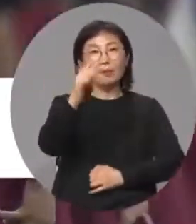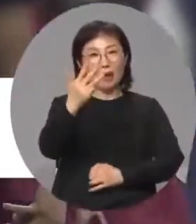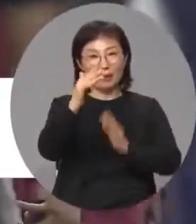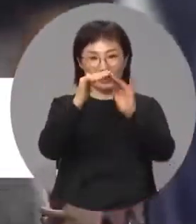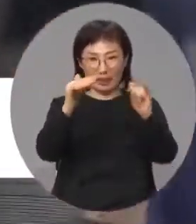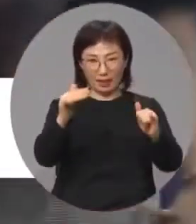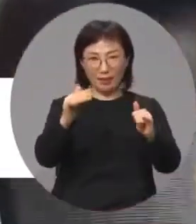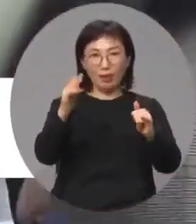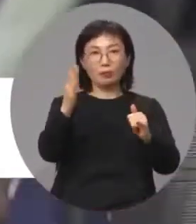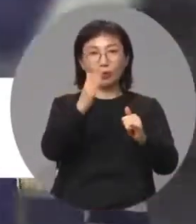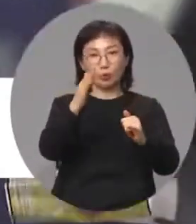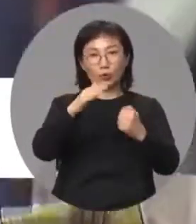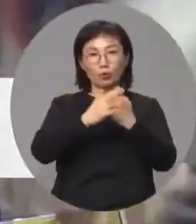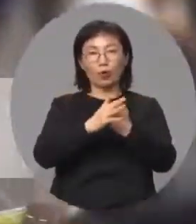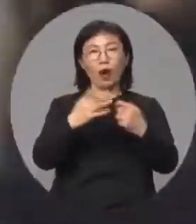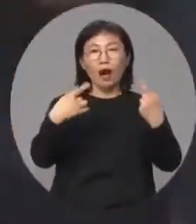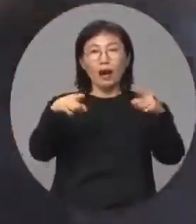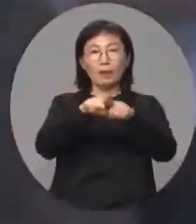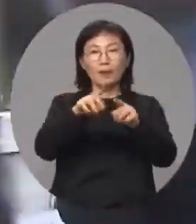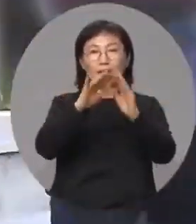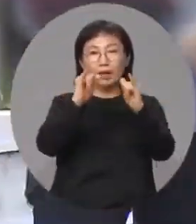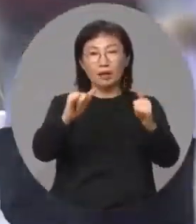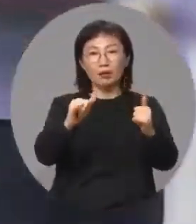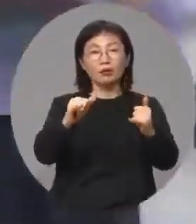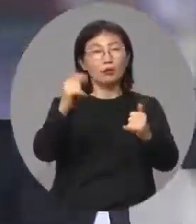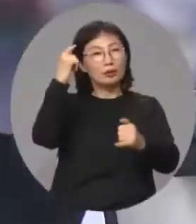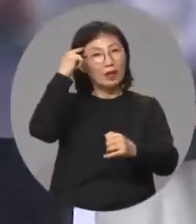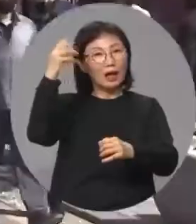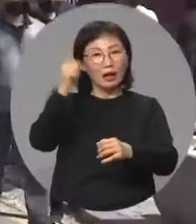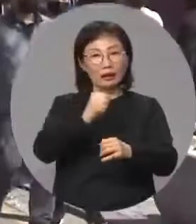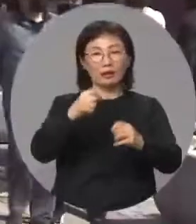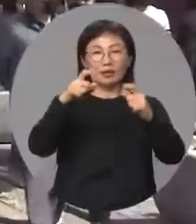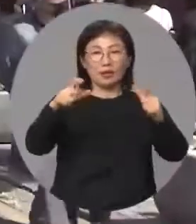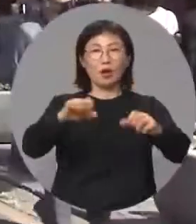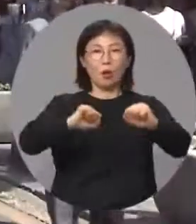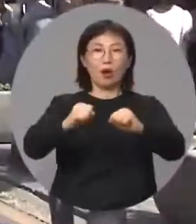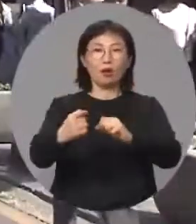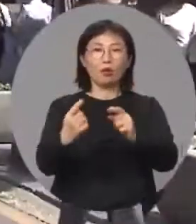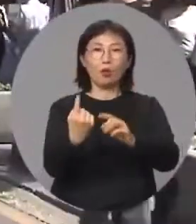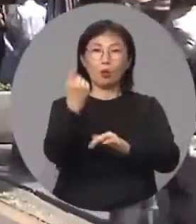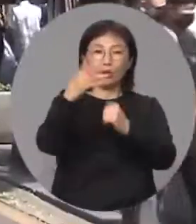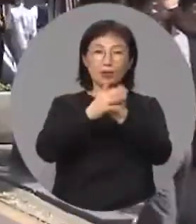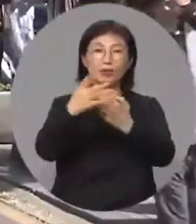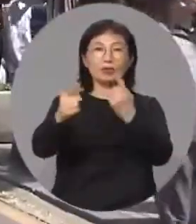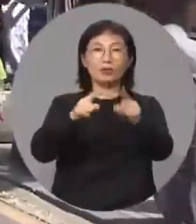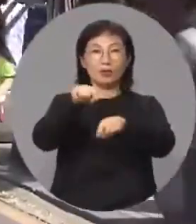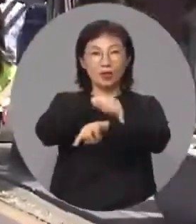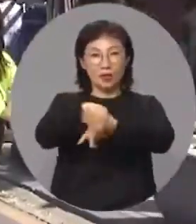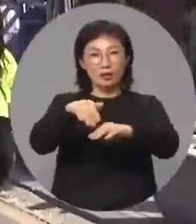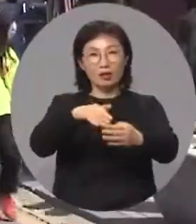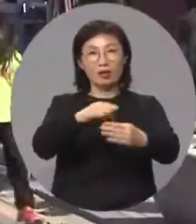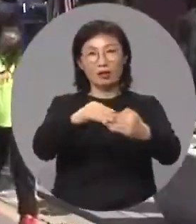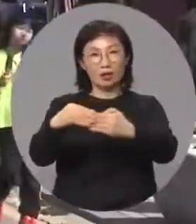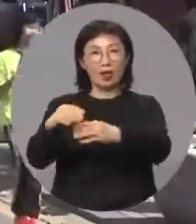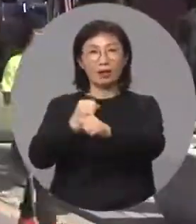명으로 전략들은 함께 인구 개념을 도입해 지역에 활력을 높여 정착을 유도한다는 방침입니다